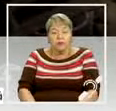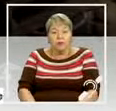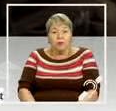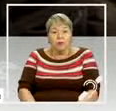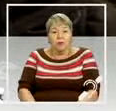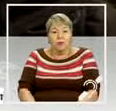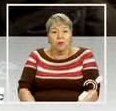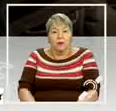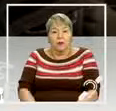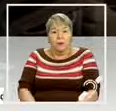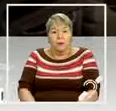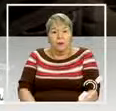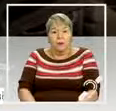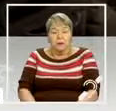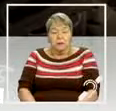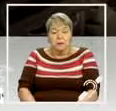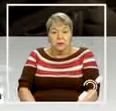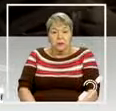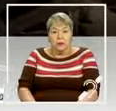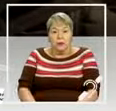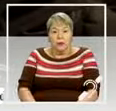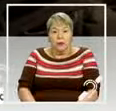de contact